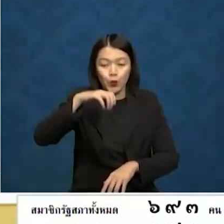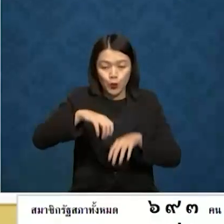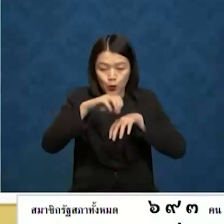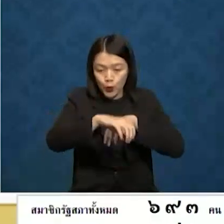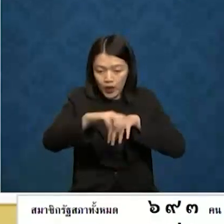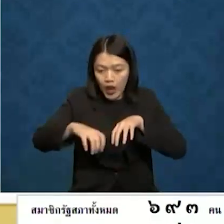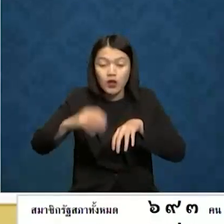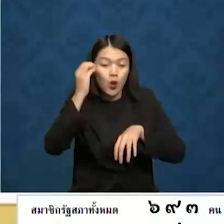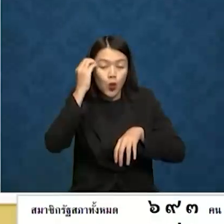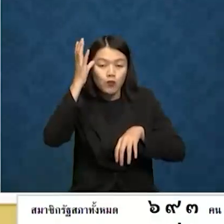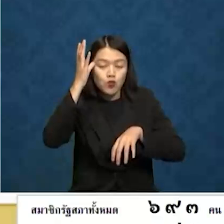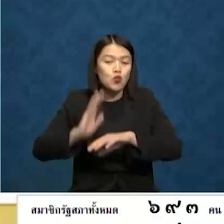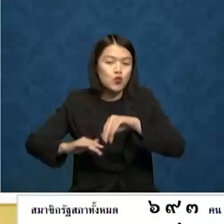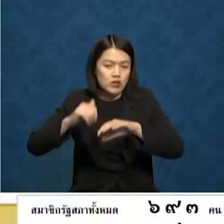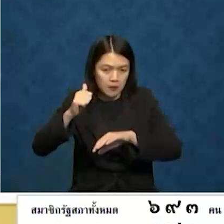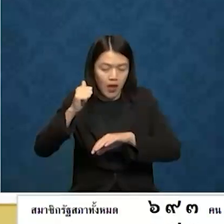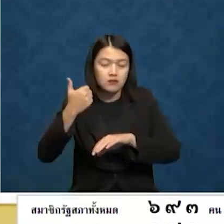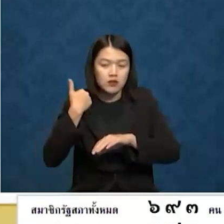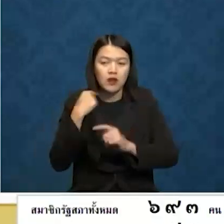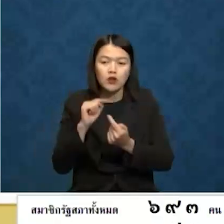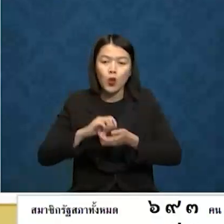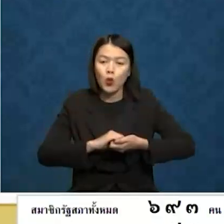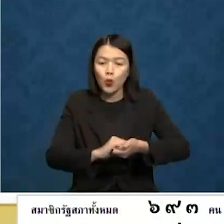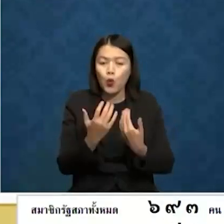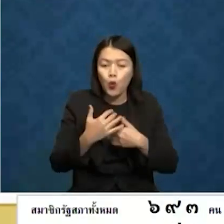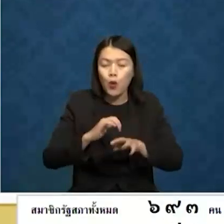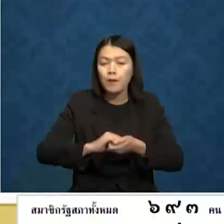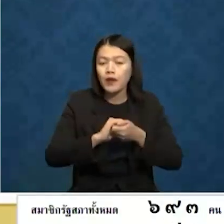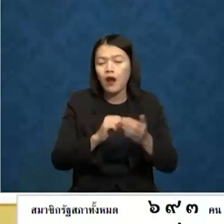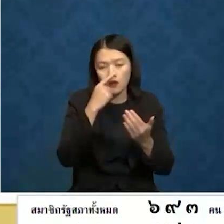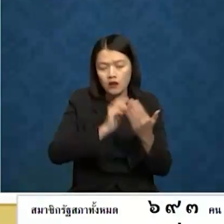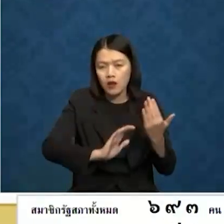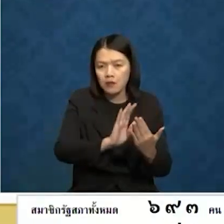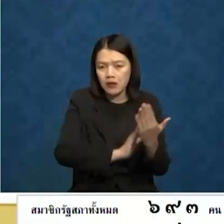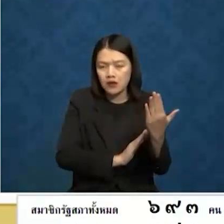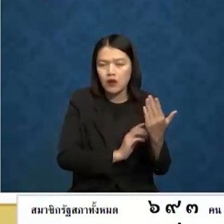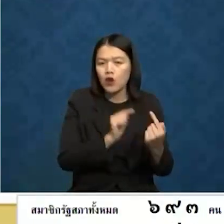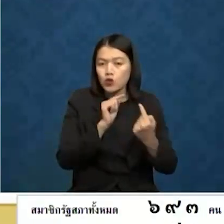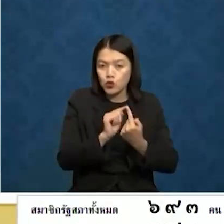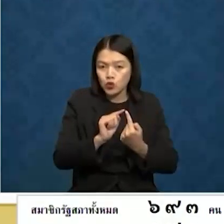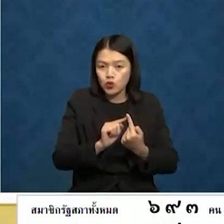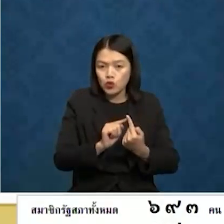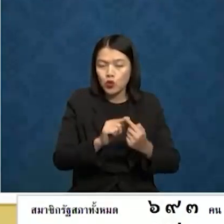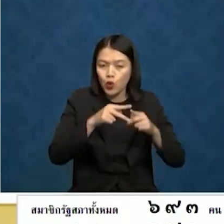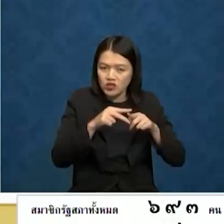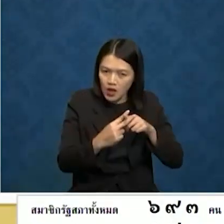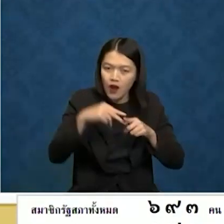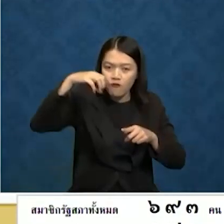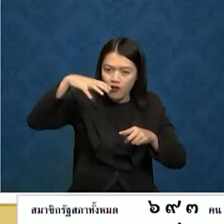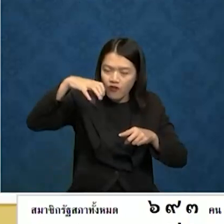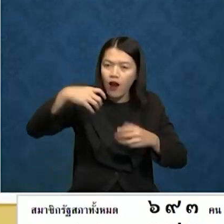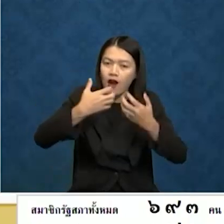หรือมีความรู้ความสามารถหลายประการซึ่งจะช่วยร่วมพัฒนาประเทศไทยได้ไม่ว่าจะเป็นเรื่องของช่างไฟฟ้าช่าง